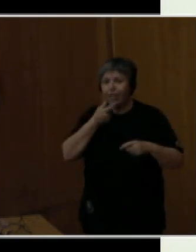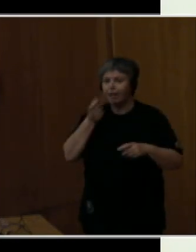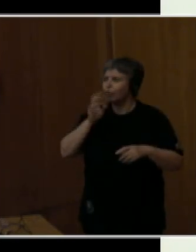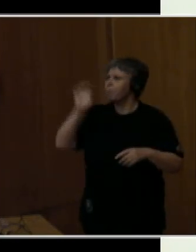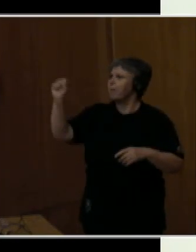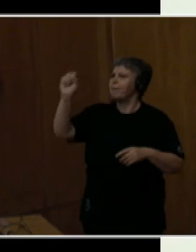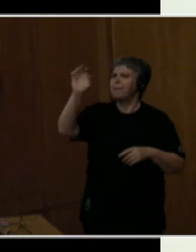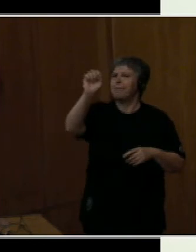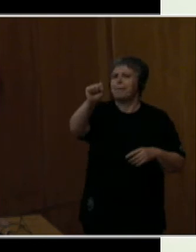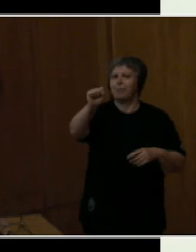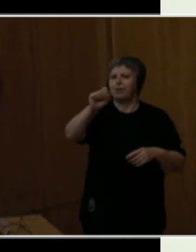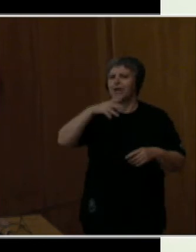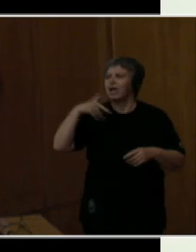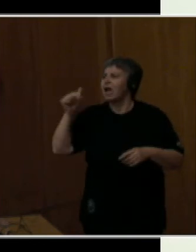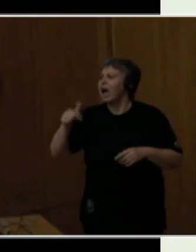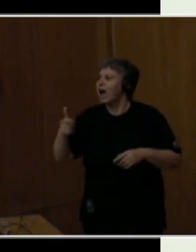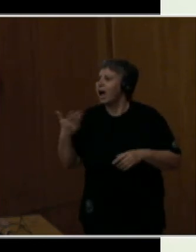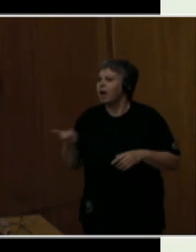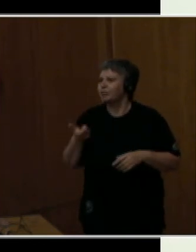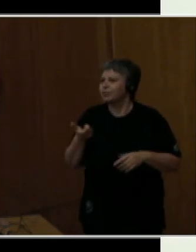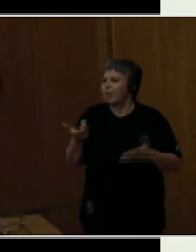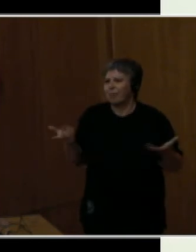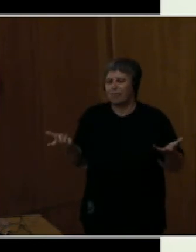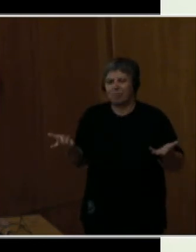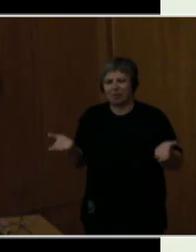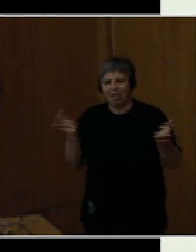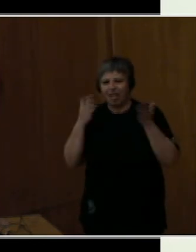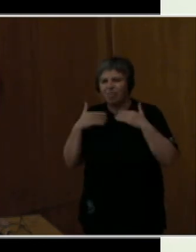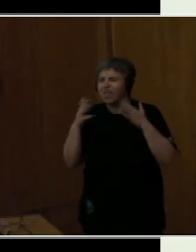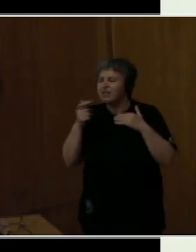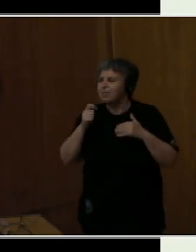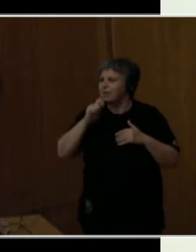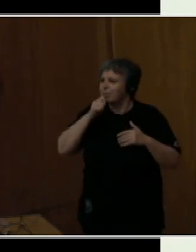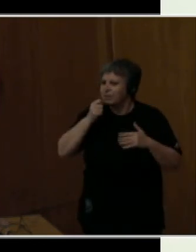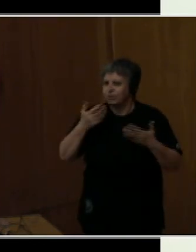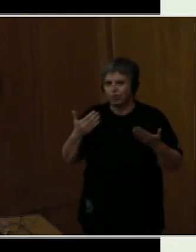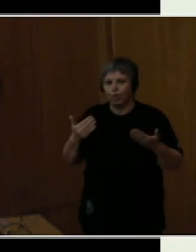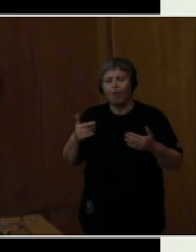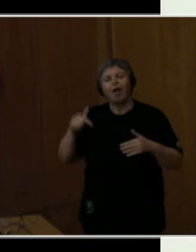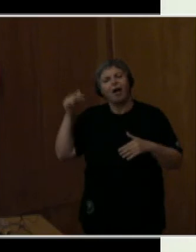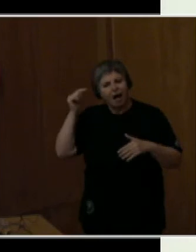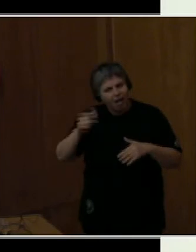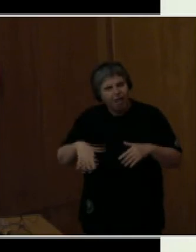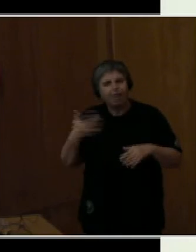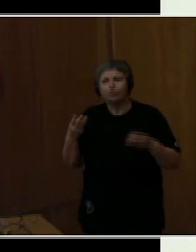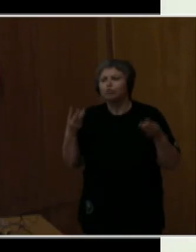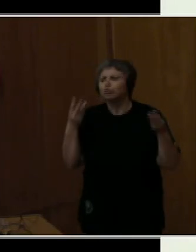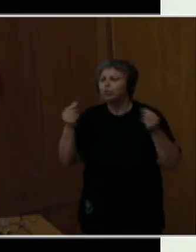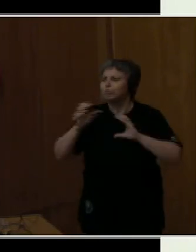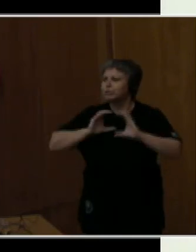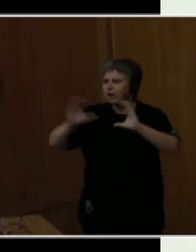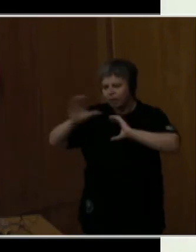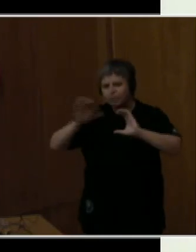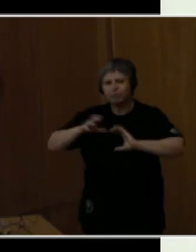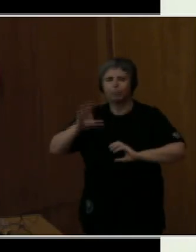ήταν μόνο απλά μία αναφορά στο από πότε χρησιμοποιείται το φως για την επικοινωνία.